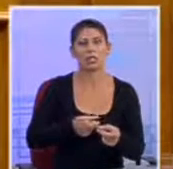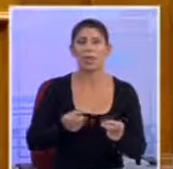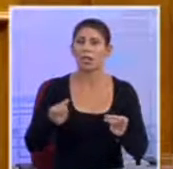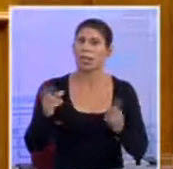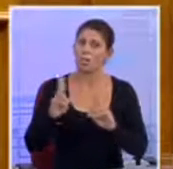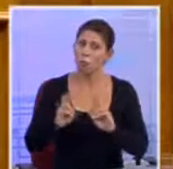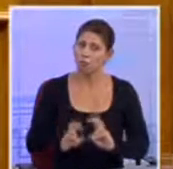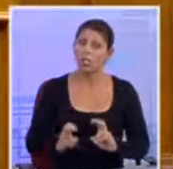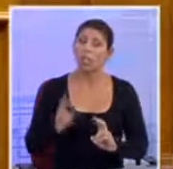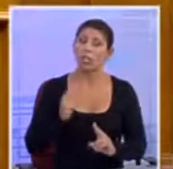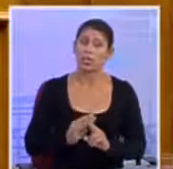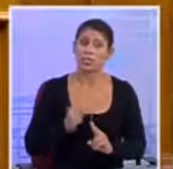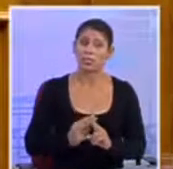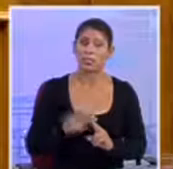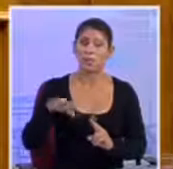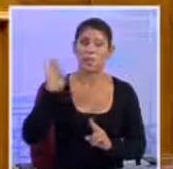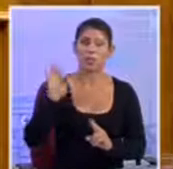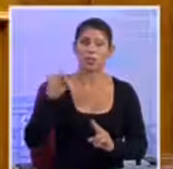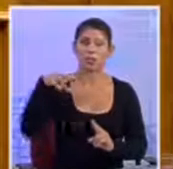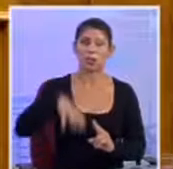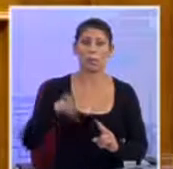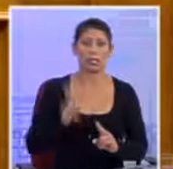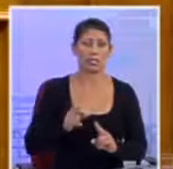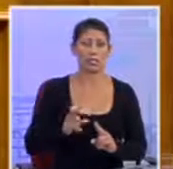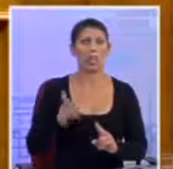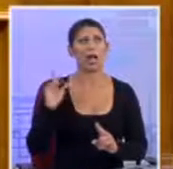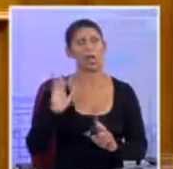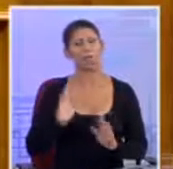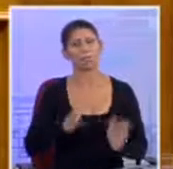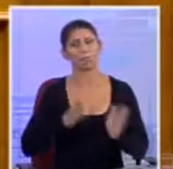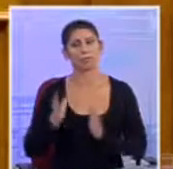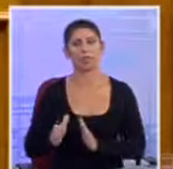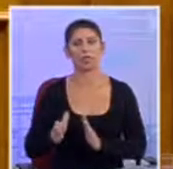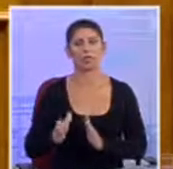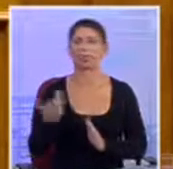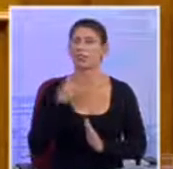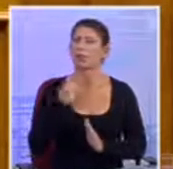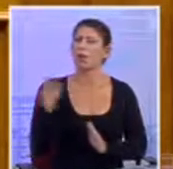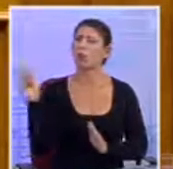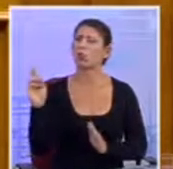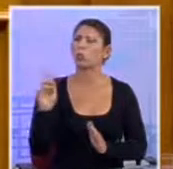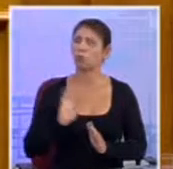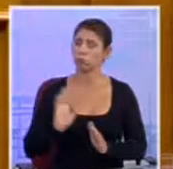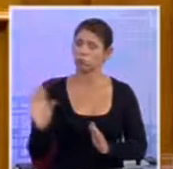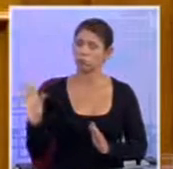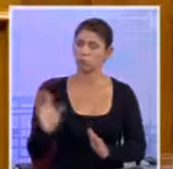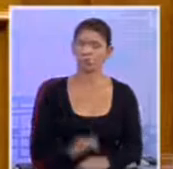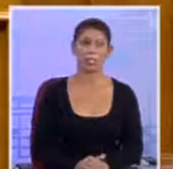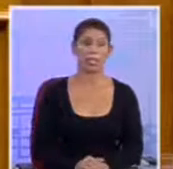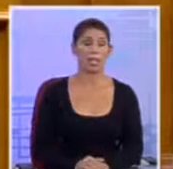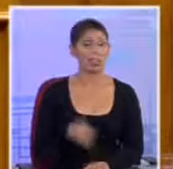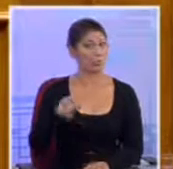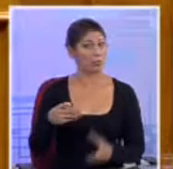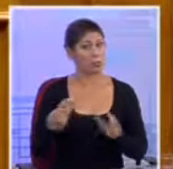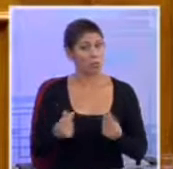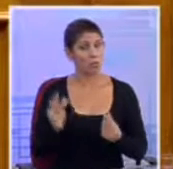κρίσιμα περιστατικά και τομείς κινδύνου αντί μιας συνήθους τάξης ρουτίνας. Κάτω από αυτό το πρίσμα θα πρέπει η Βουλή